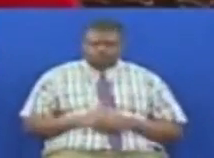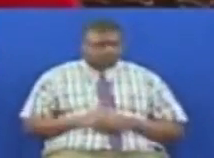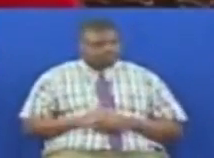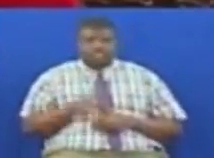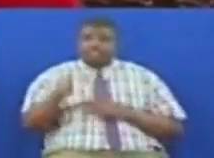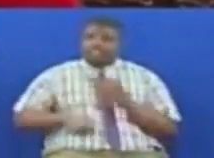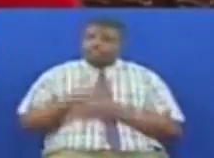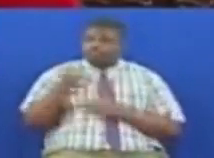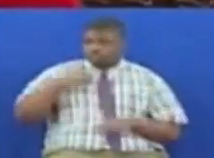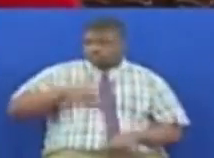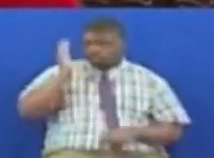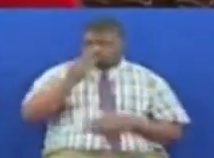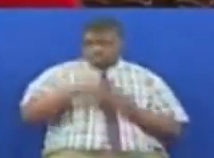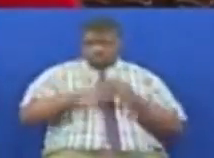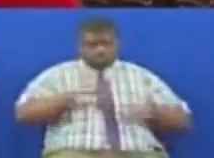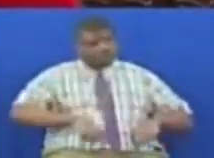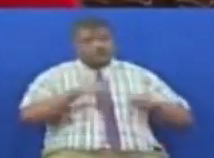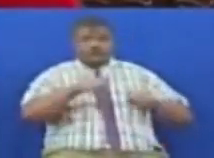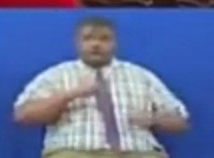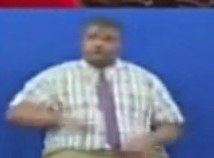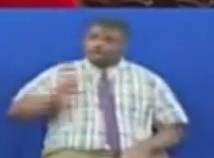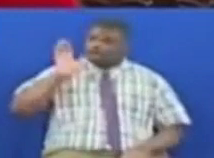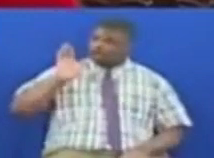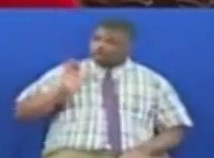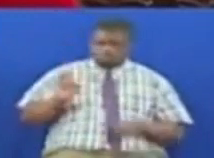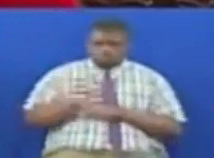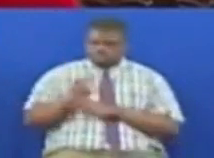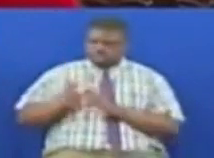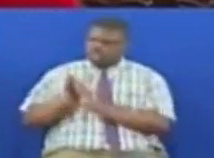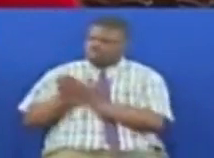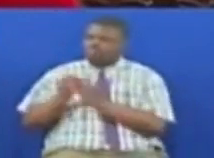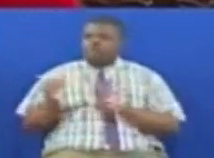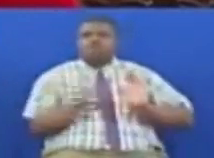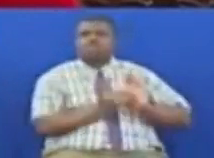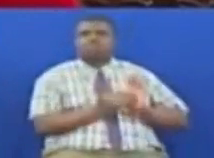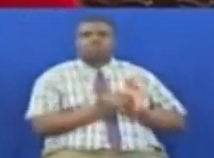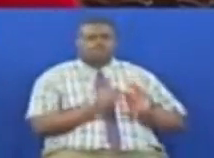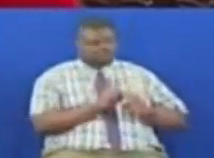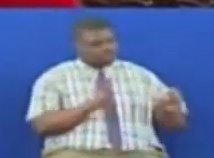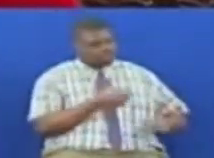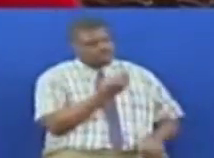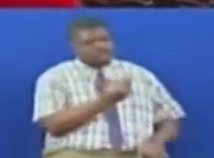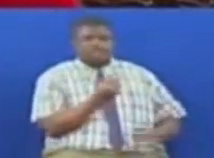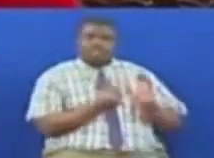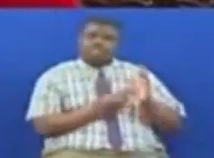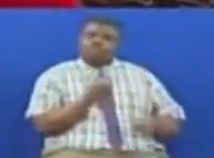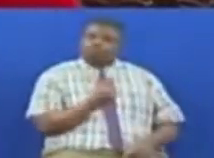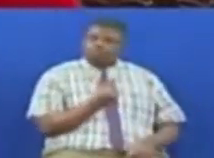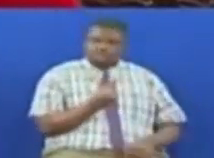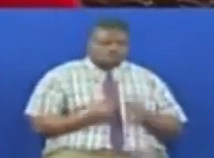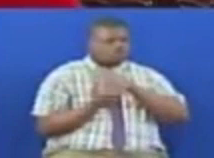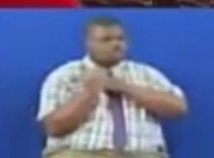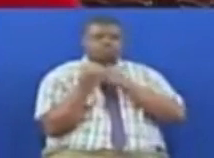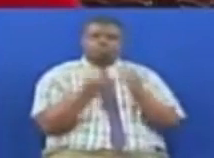kiongozi wa umma anapoingia madarakani anaapa kuilinda katiba pamoja na sheria. Ibara ya 26.1 ya katiba inatoa wajibu wa kila